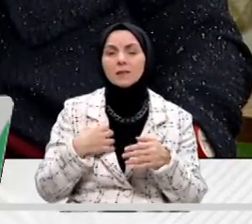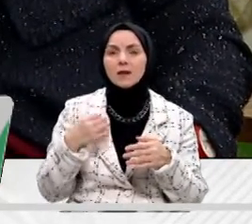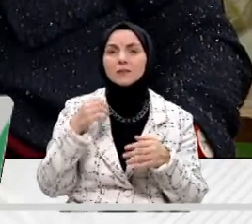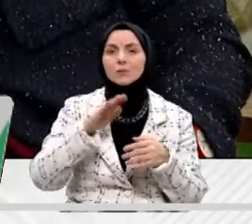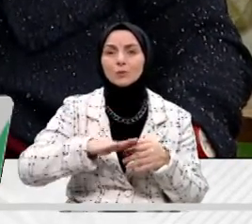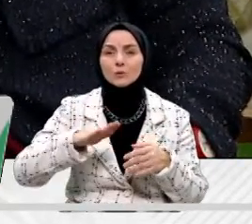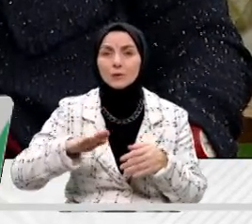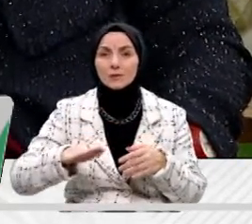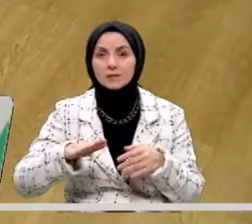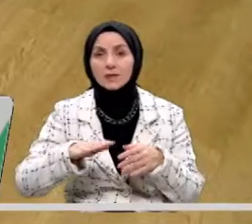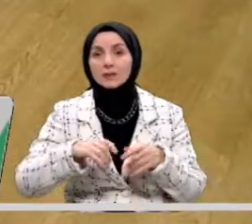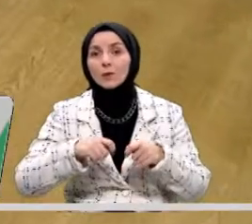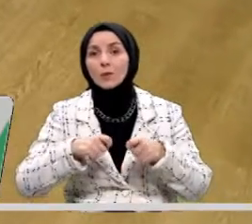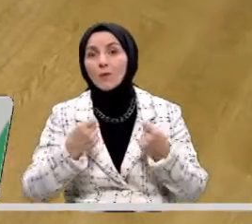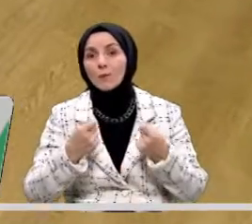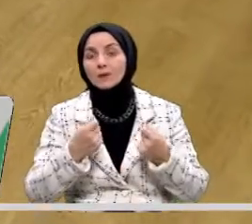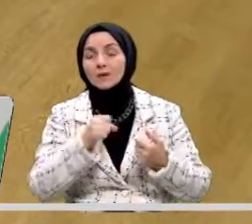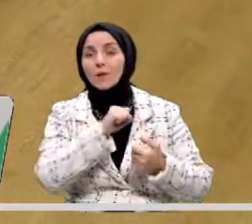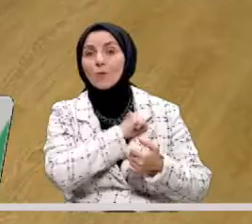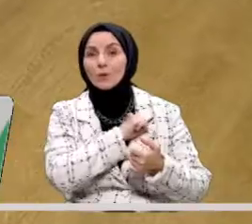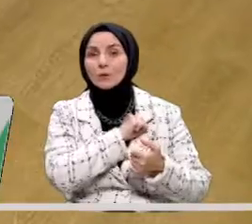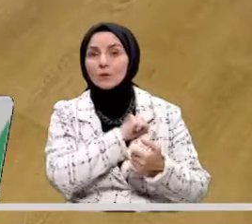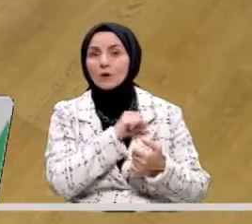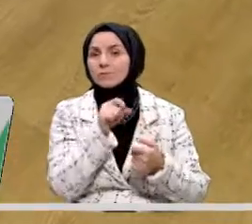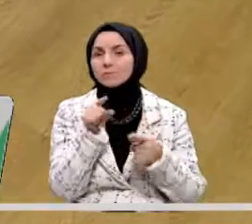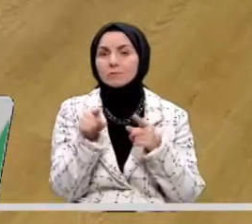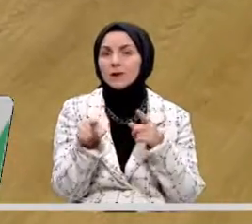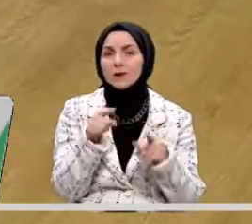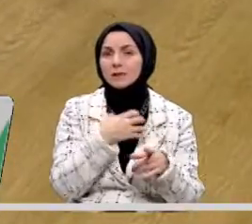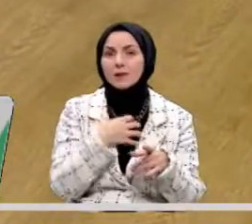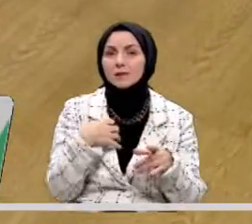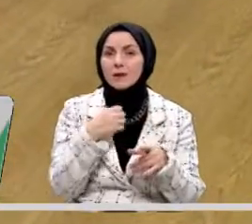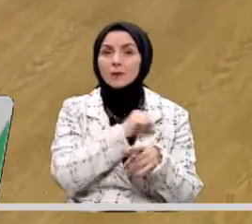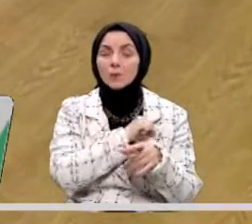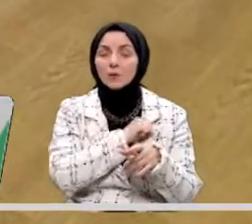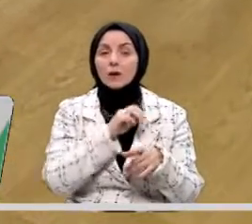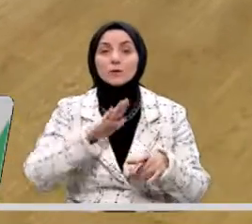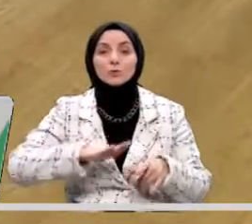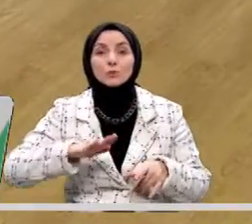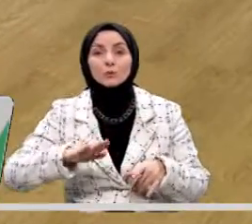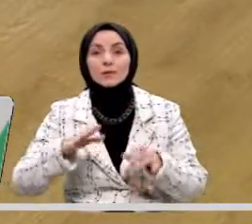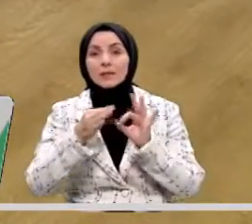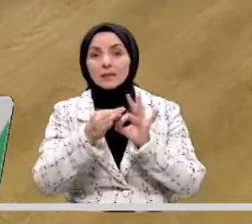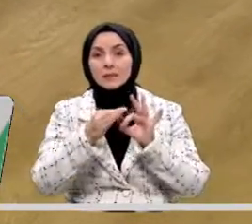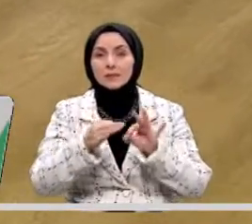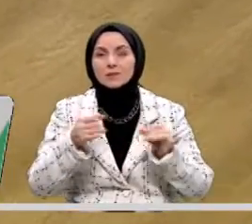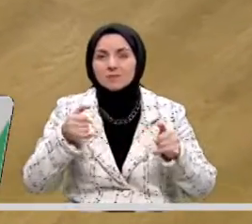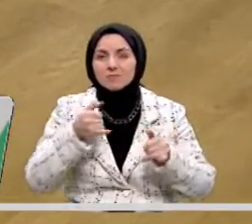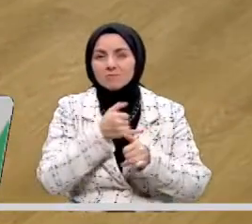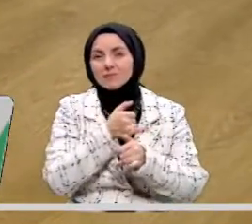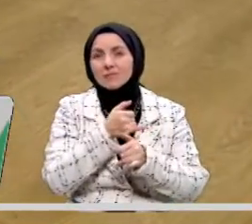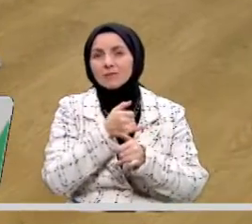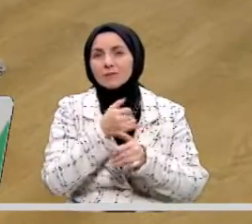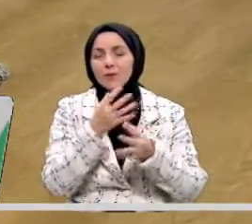korkuyorlar hangi anneler korkar çocuklarıyla iletişimimiz zayıf olan anneler korkar Onu kaybedersem Şimdi şöyle bir